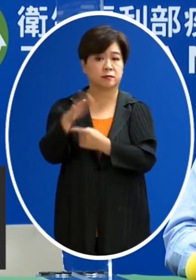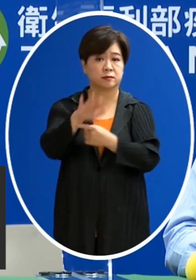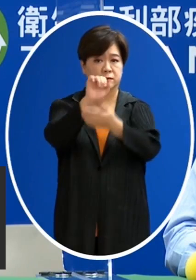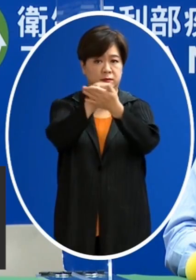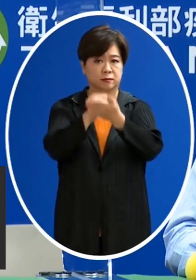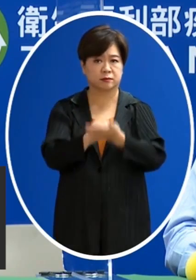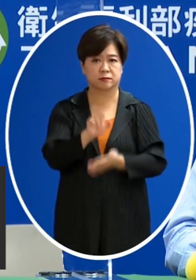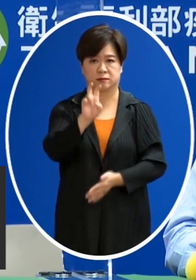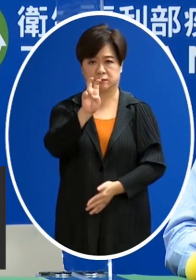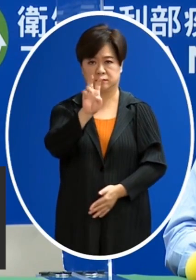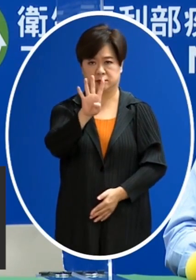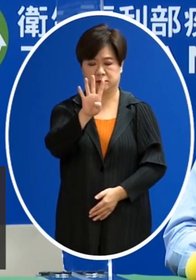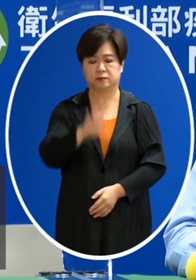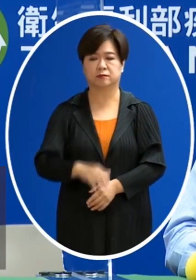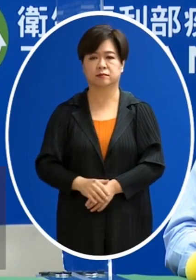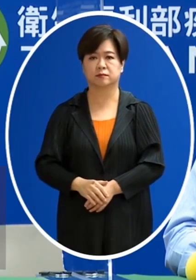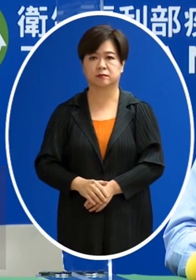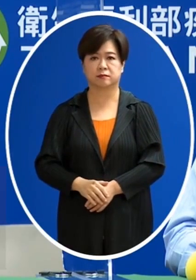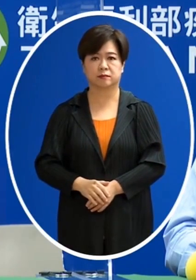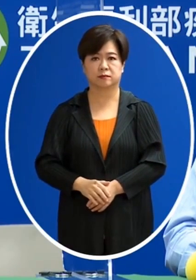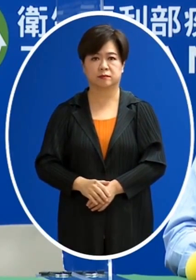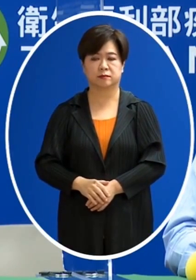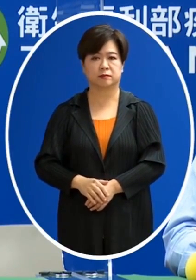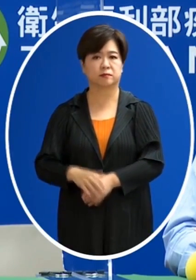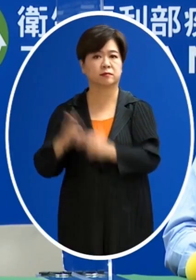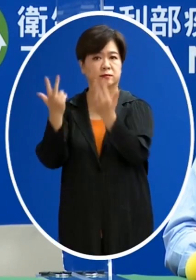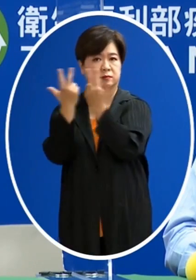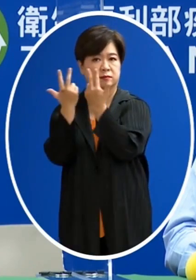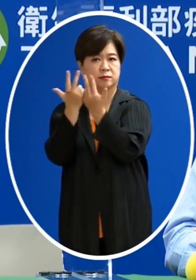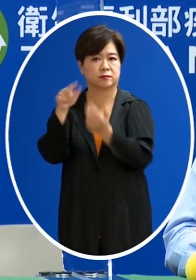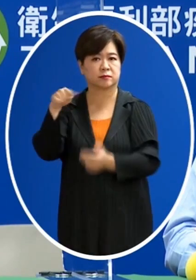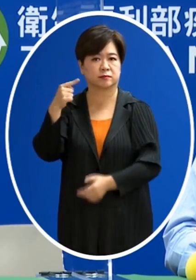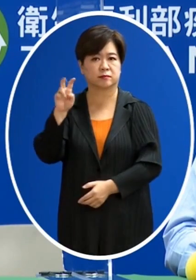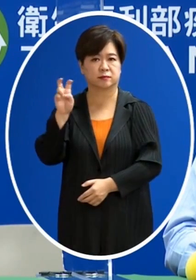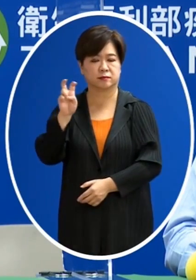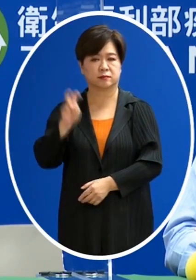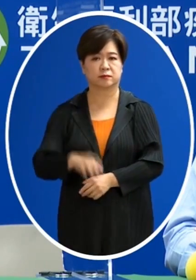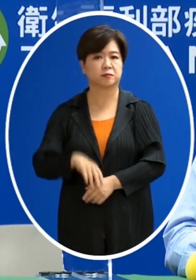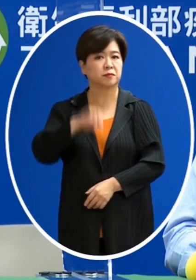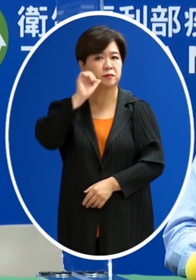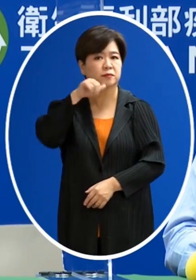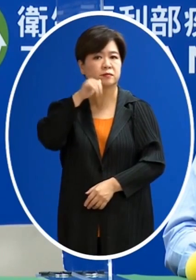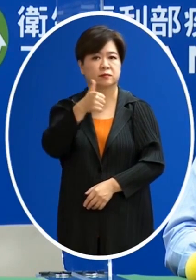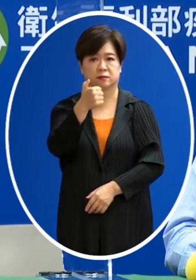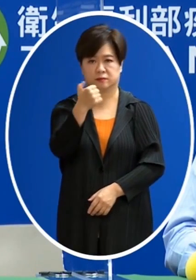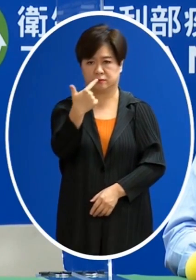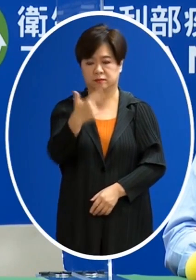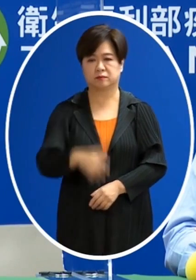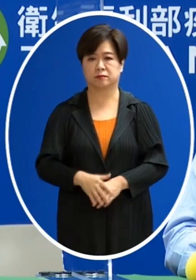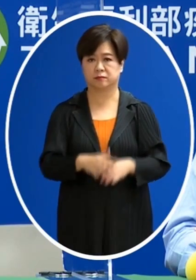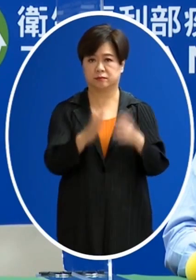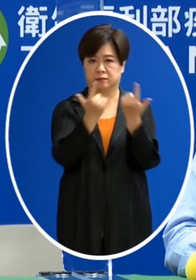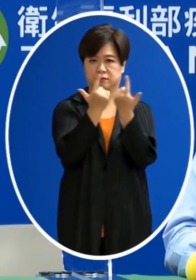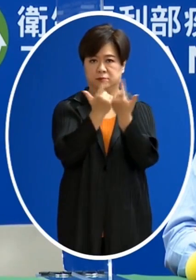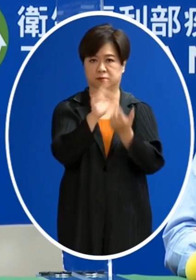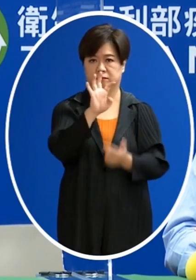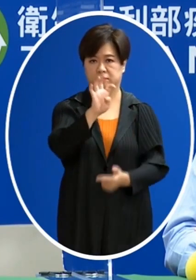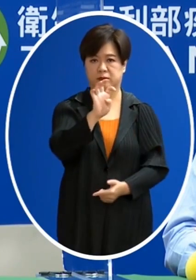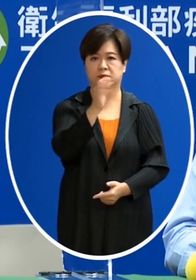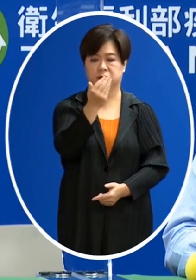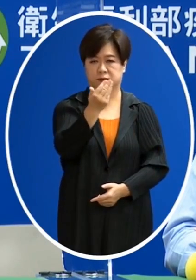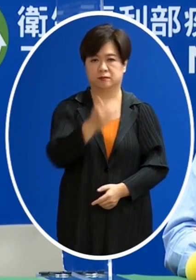有24例，那基本上在新北市120例，那苗栗县56例，台北市49